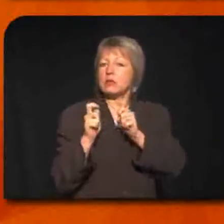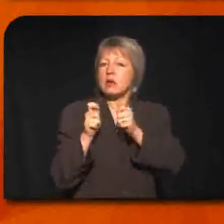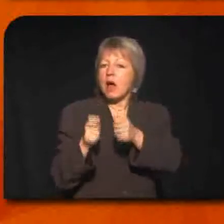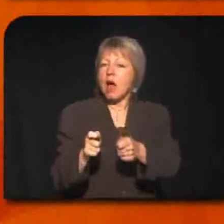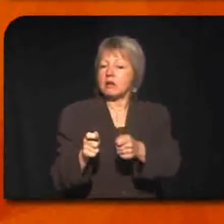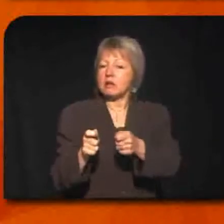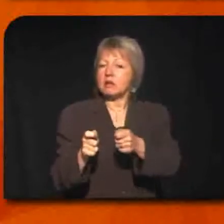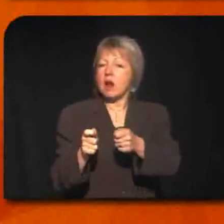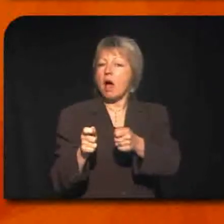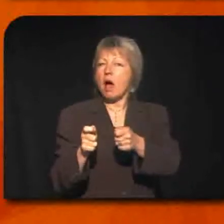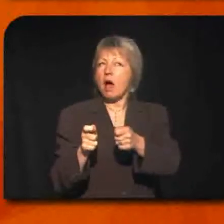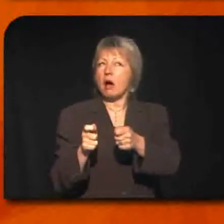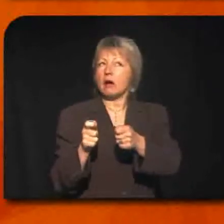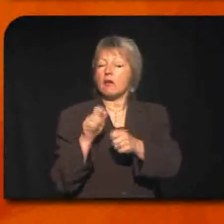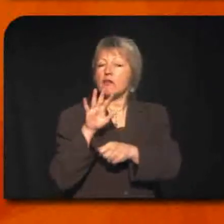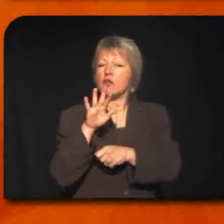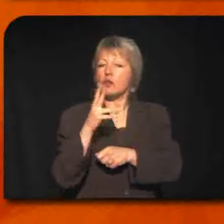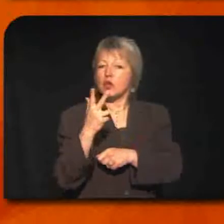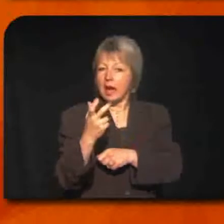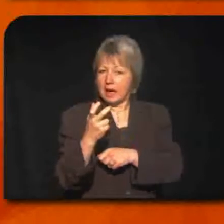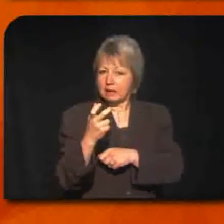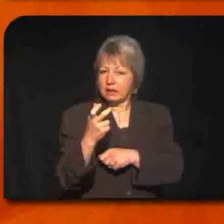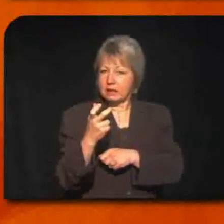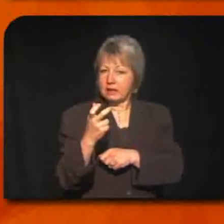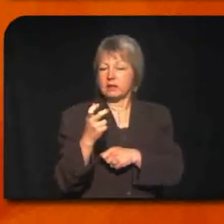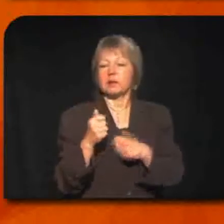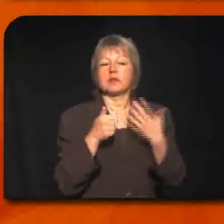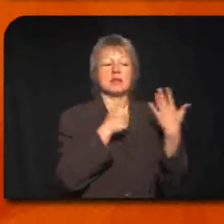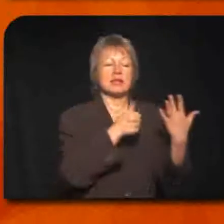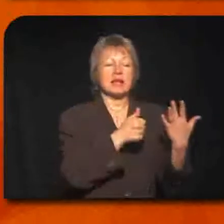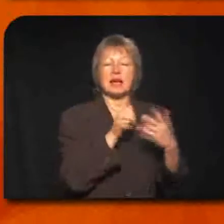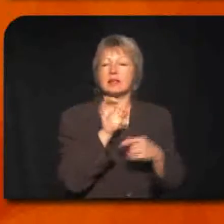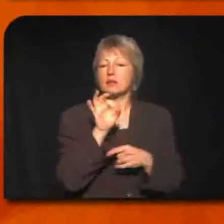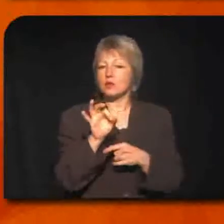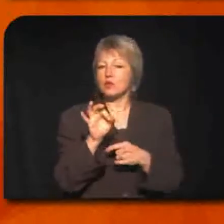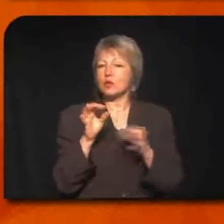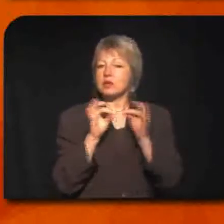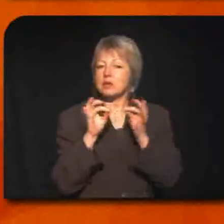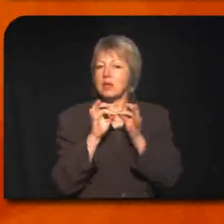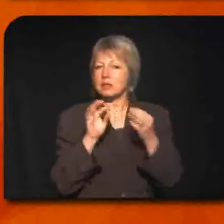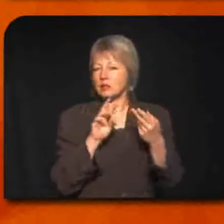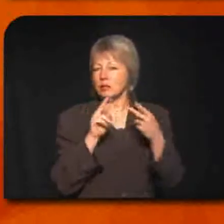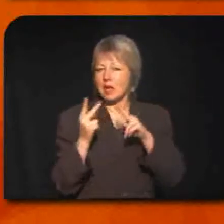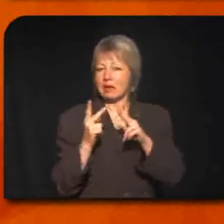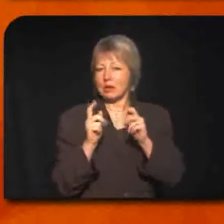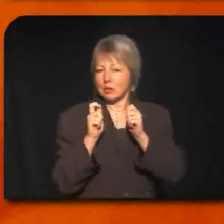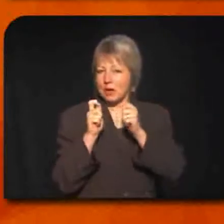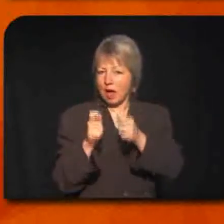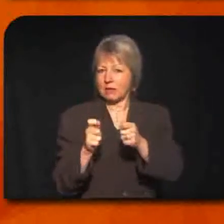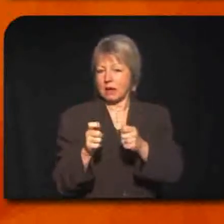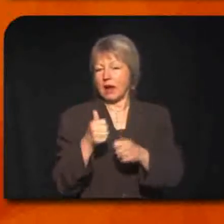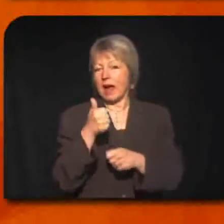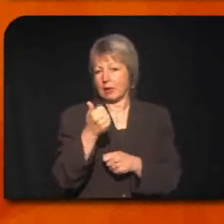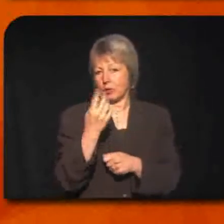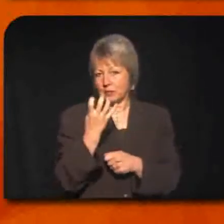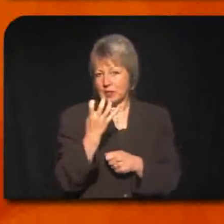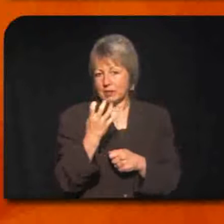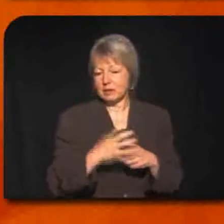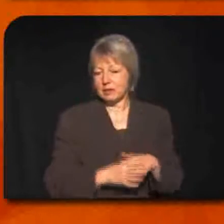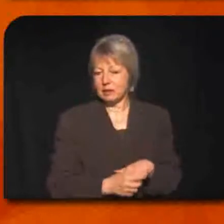Antrag 35 die 6 ist für satzungsänderungsantrag ein und